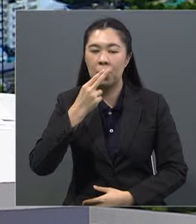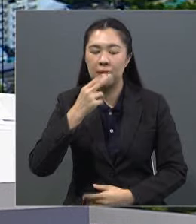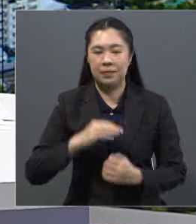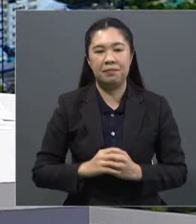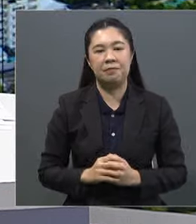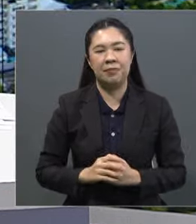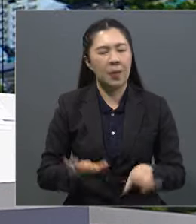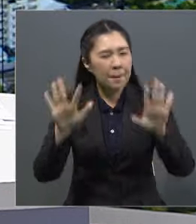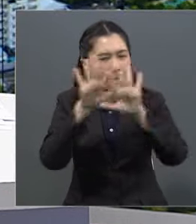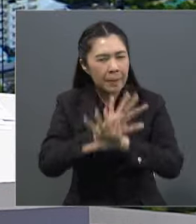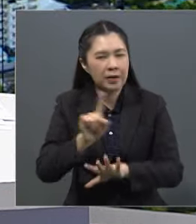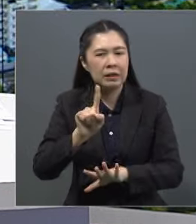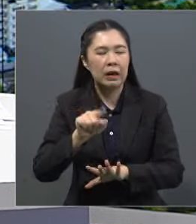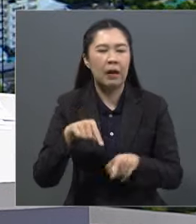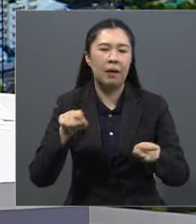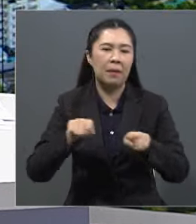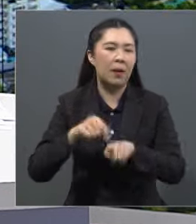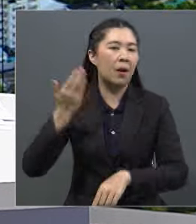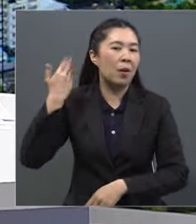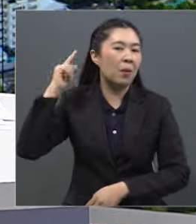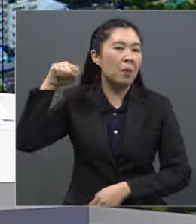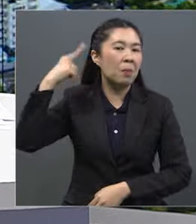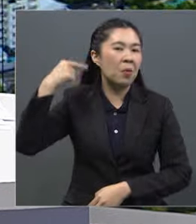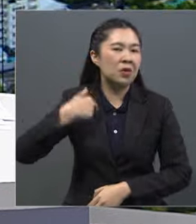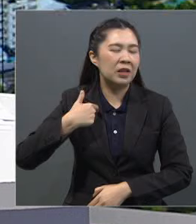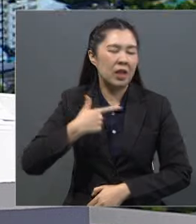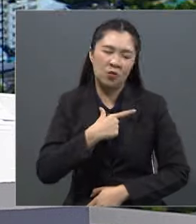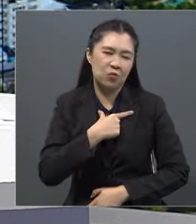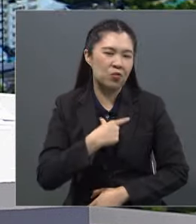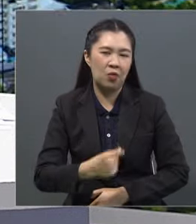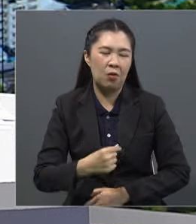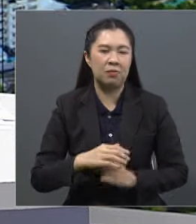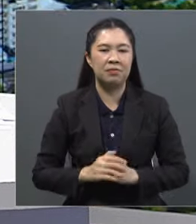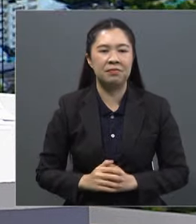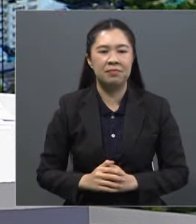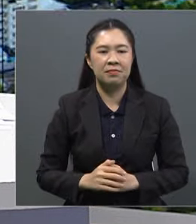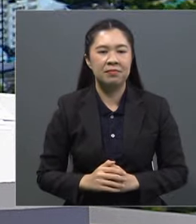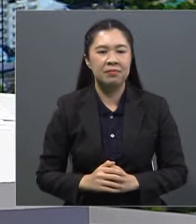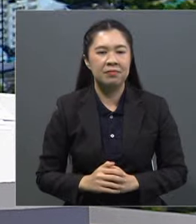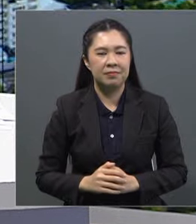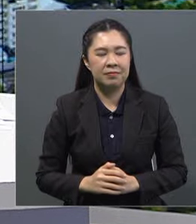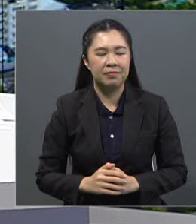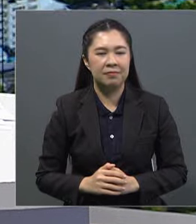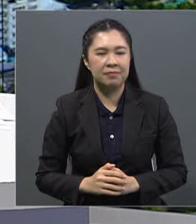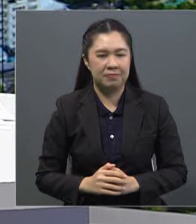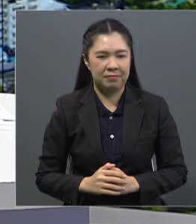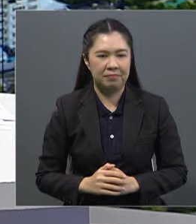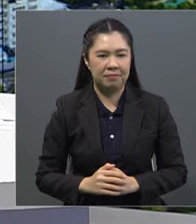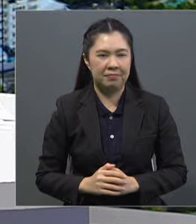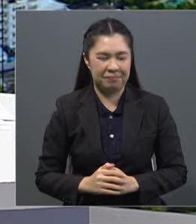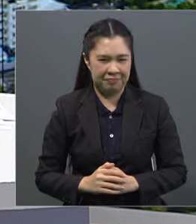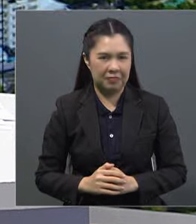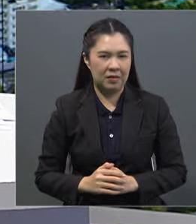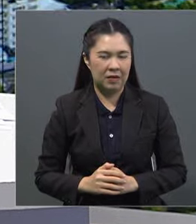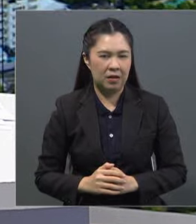ไฟฟ้ามันเหมือนกับบุหรี่ผู้หญิงก่อนหน้าเนี่ยที่เขาฮิตกันอะคือบุหรี่ผู้หญิงที่มีการขายกันก่อนหน้านี้มันก็จะมีกลิ่นลักษณะกลิ่นพีชก